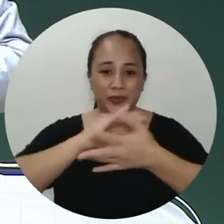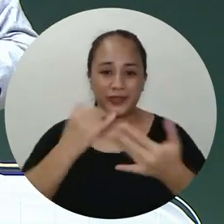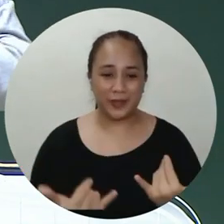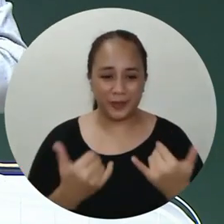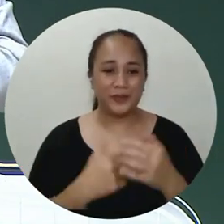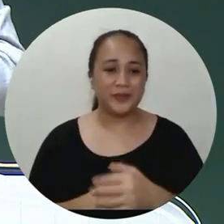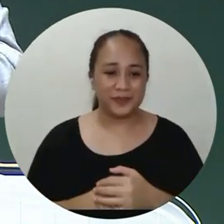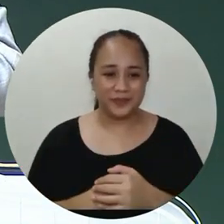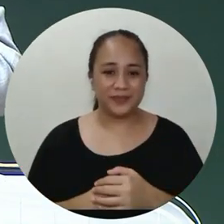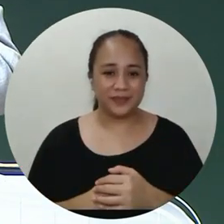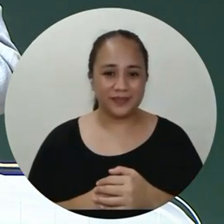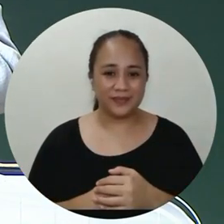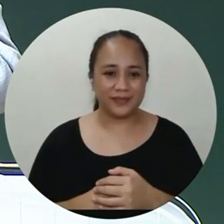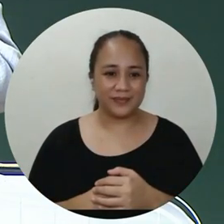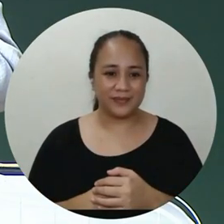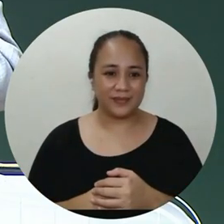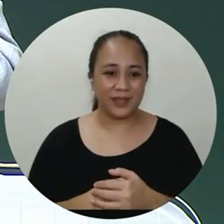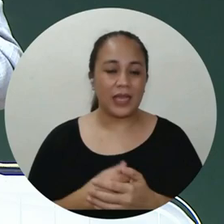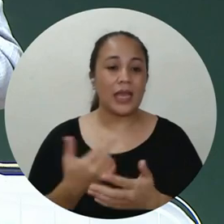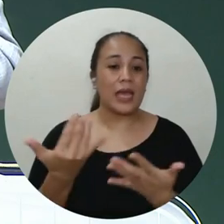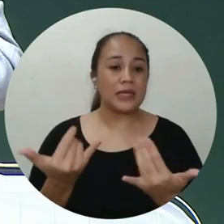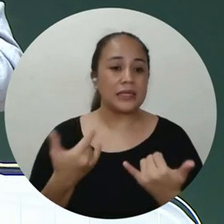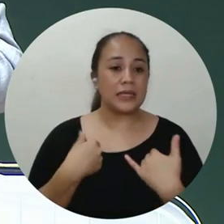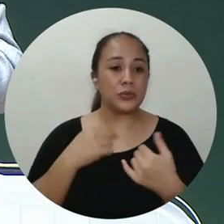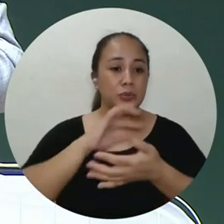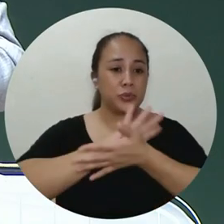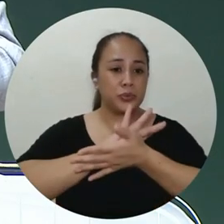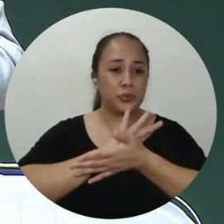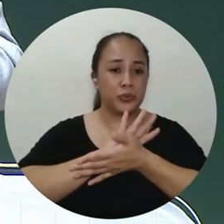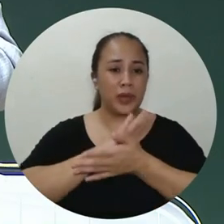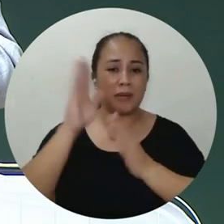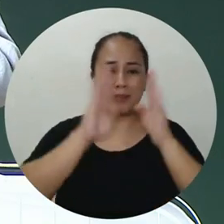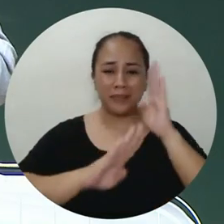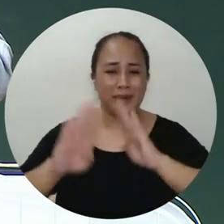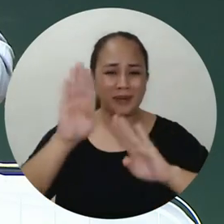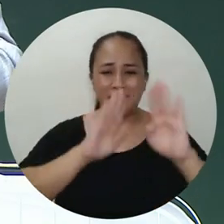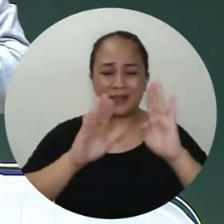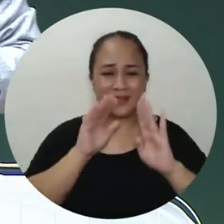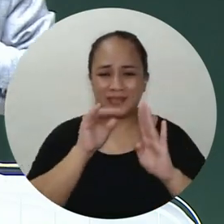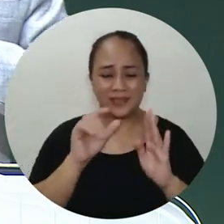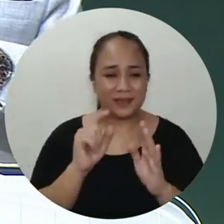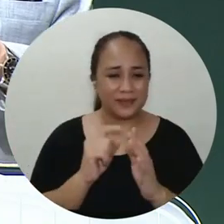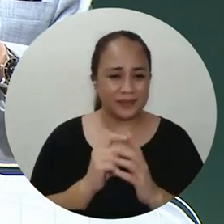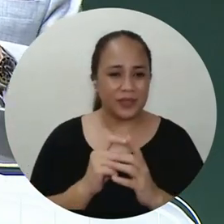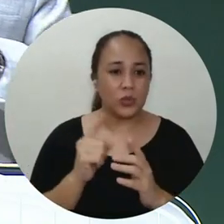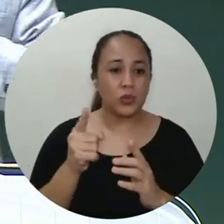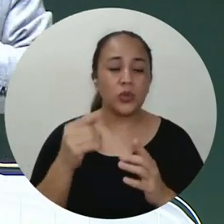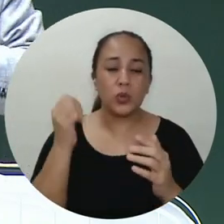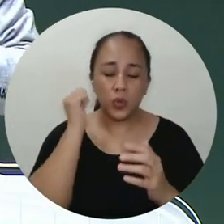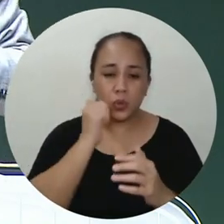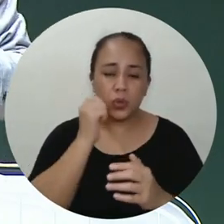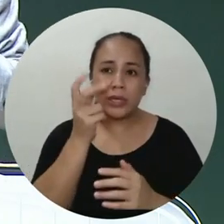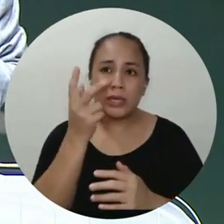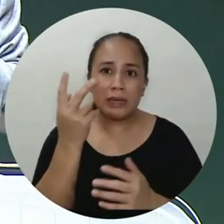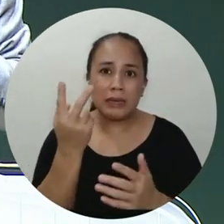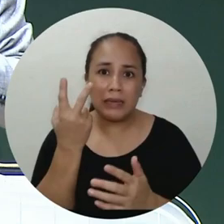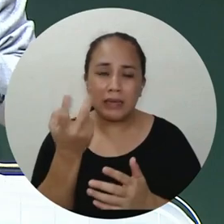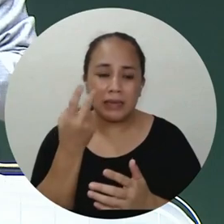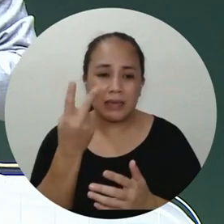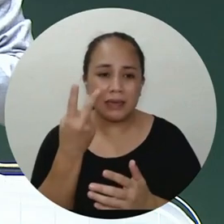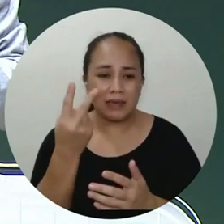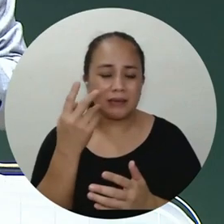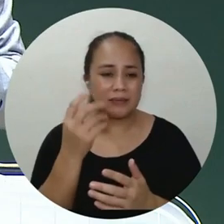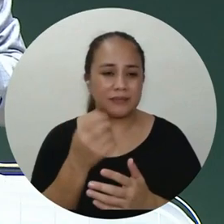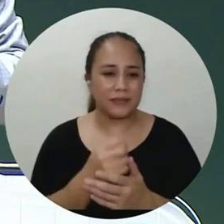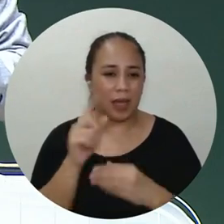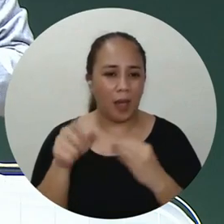간단한 문제가 아니에요. So this COVID problem is not a simple issue. 여러분 뉴스 듣고 있잖아요 지금. You always hear news about it. 이스라엘의 전 국민